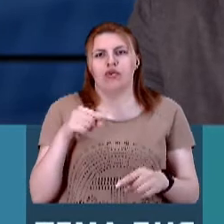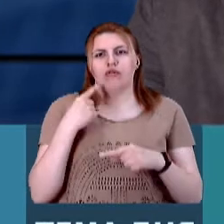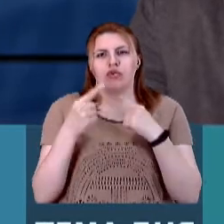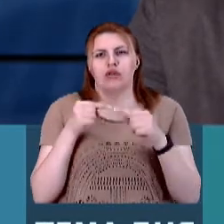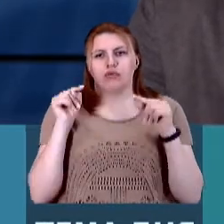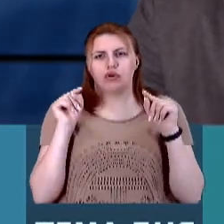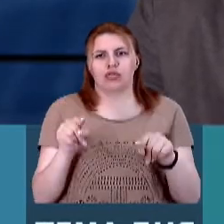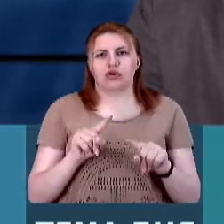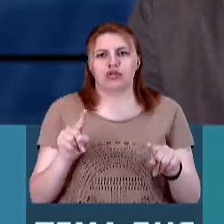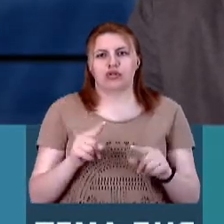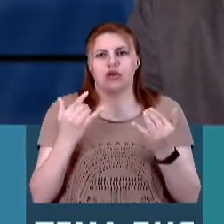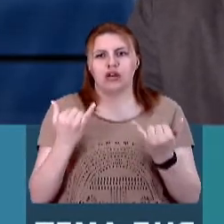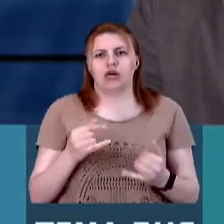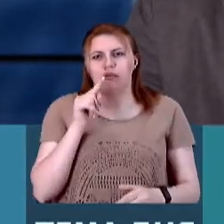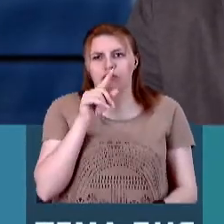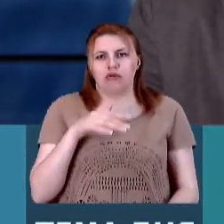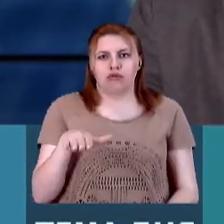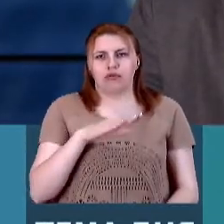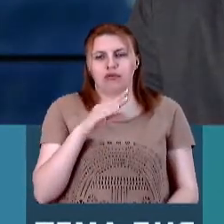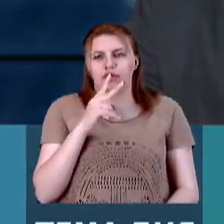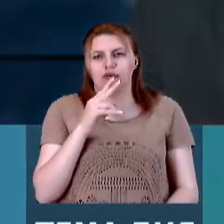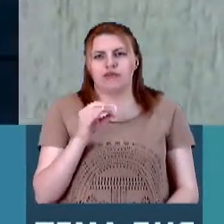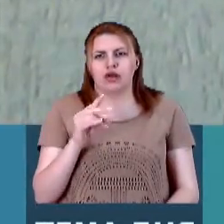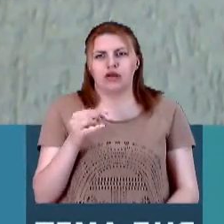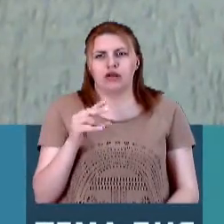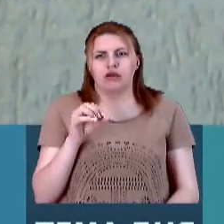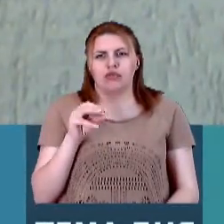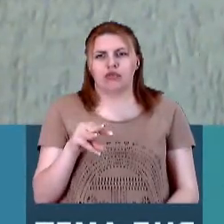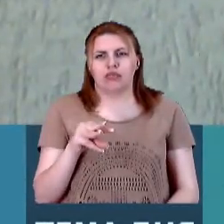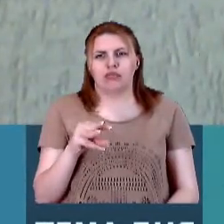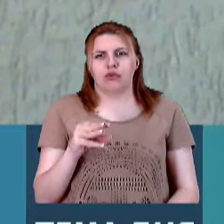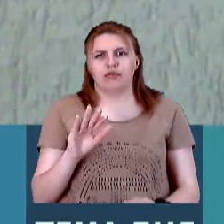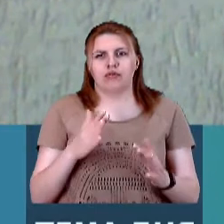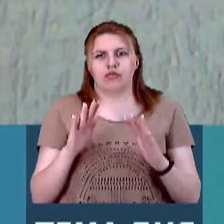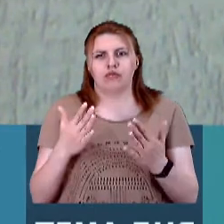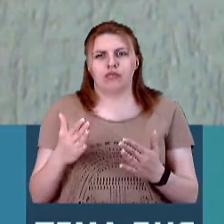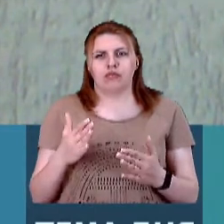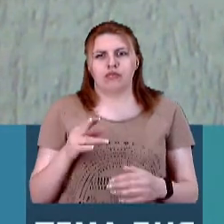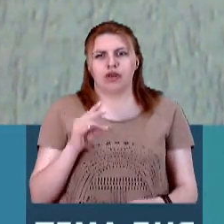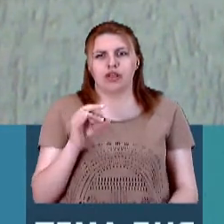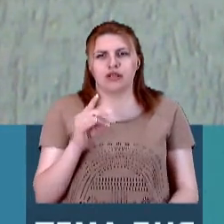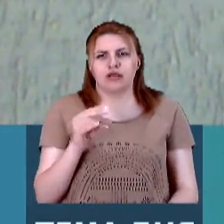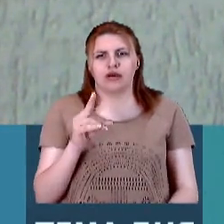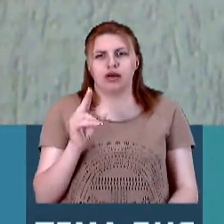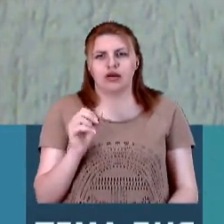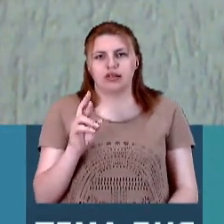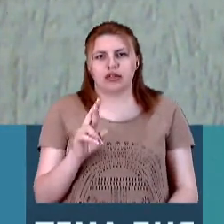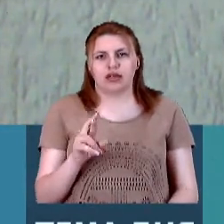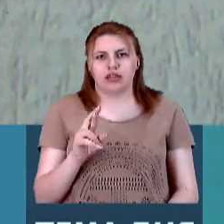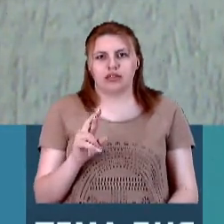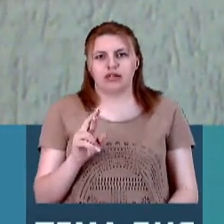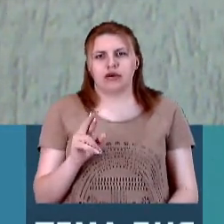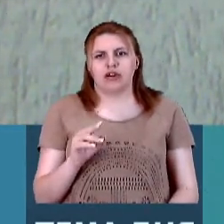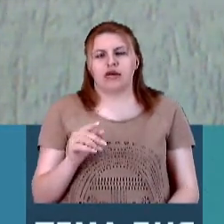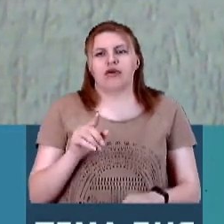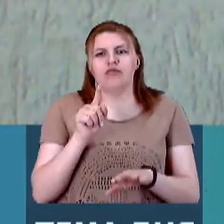в Луганську під виглядом підготовки параду і проведення параду відбувається передислокація важкої бронетехніки окремих підрозділів